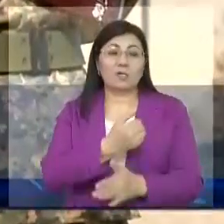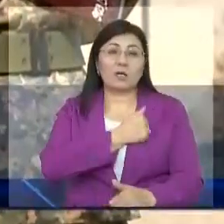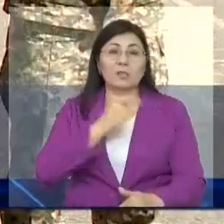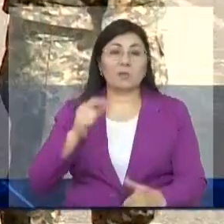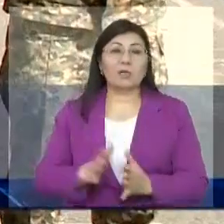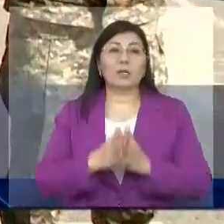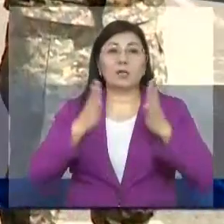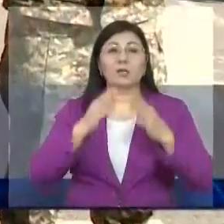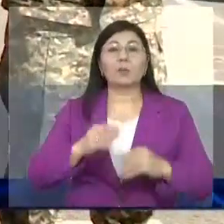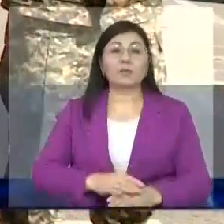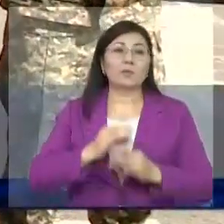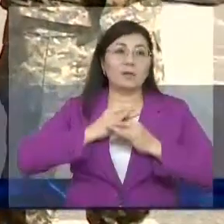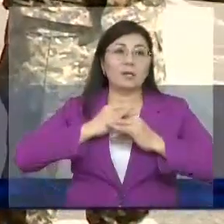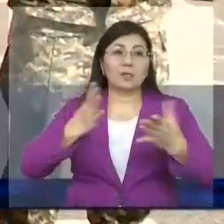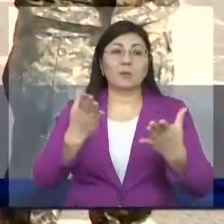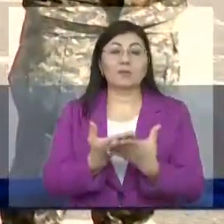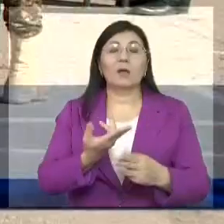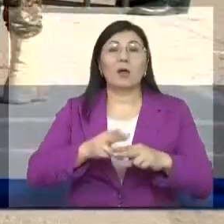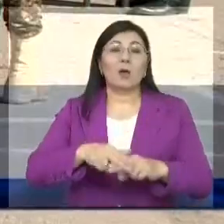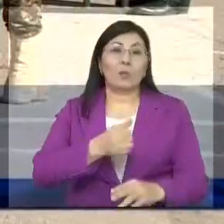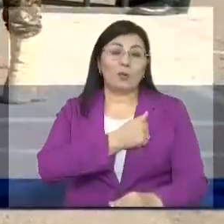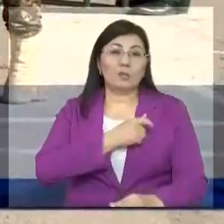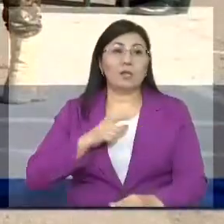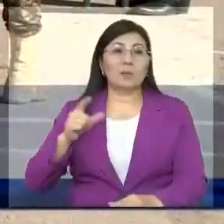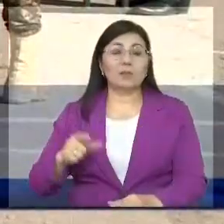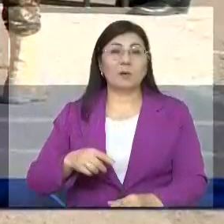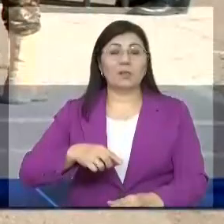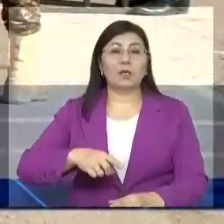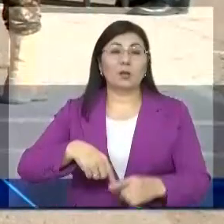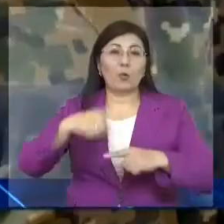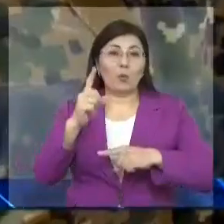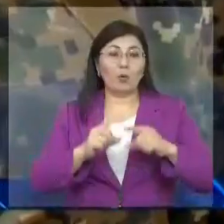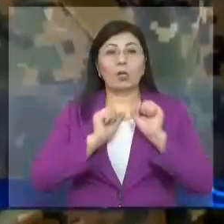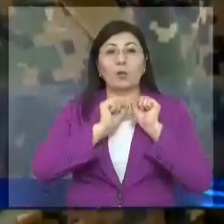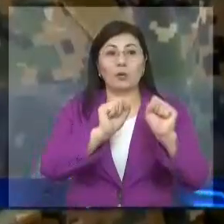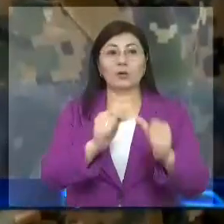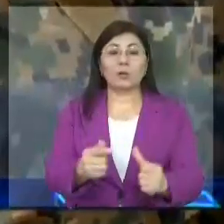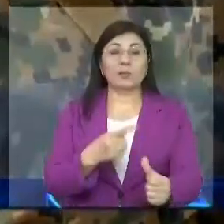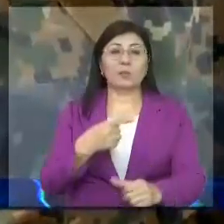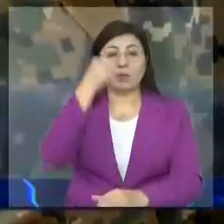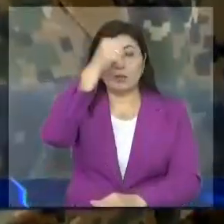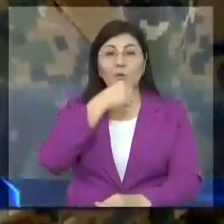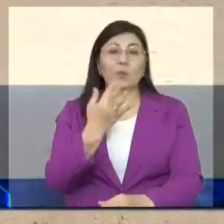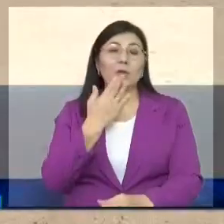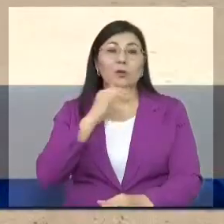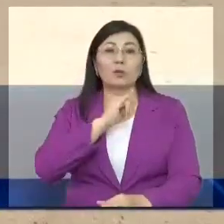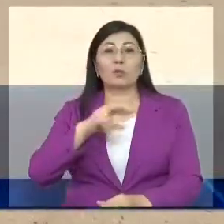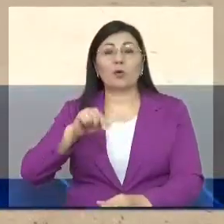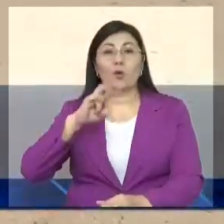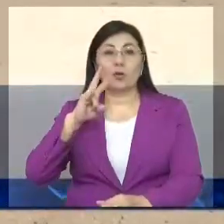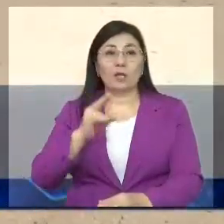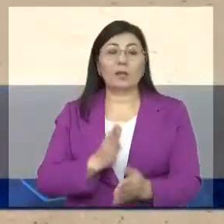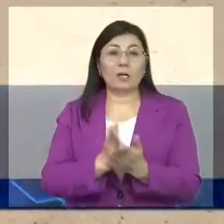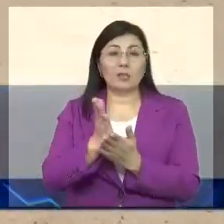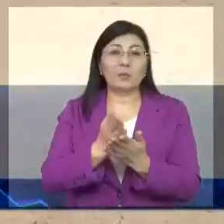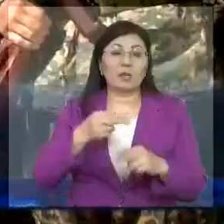мереке. Борышын адал өтеуге ант берген сарбаздар енді отан қорғаушы атанды. Бір жыл бойы ұлттық ұлан сапында қызмет етеді.